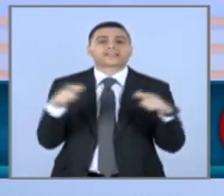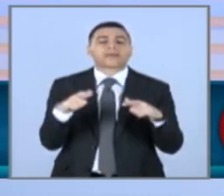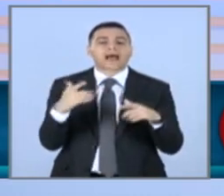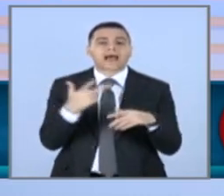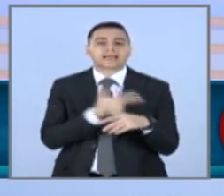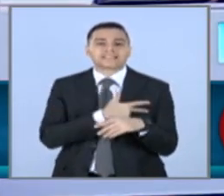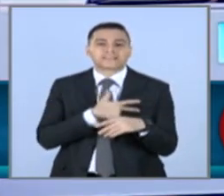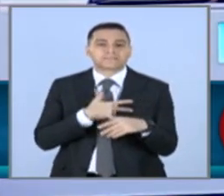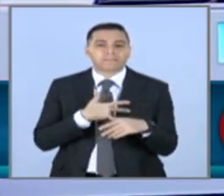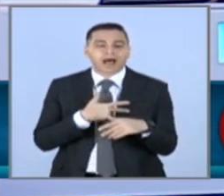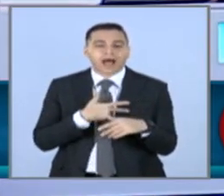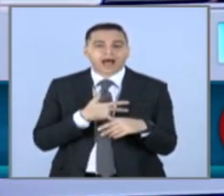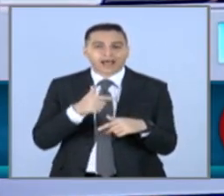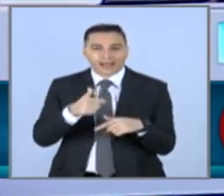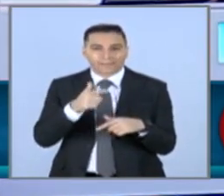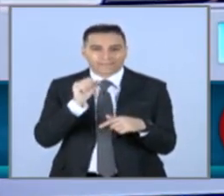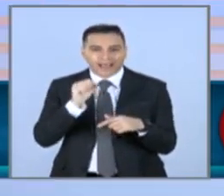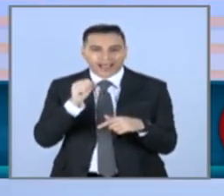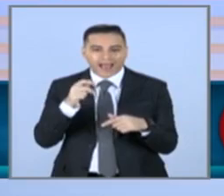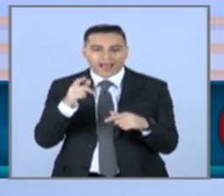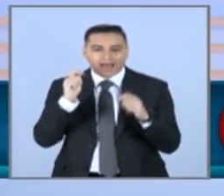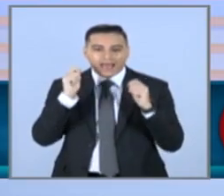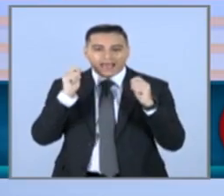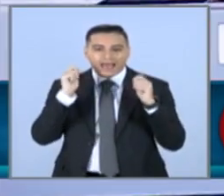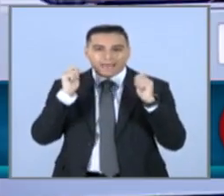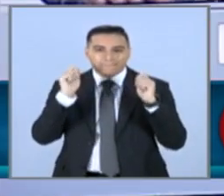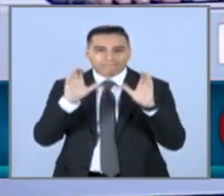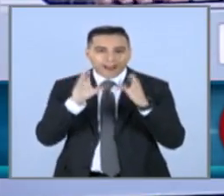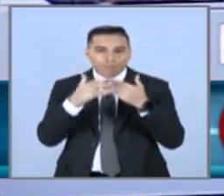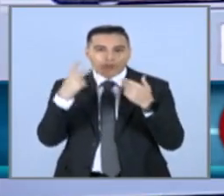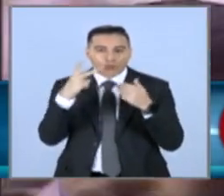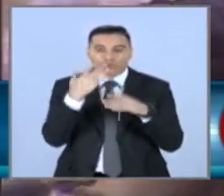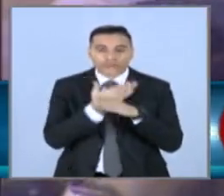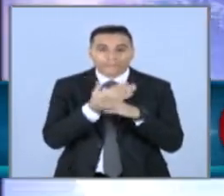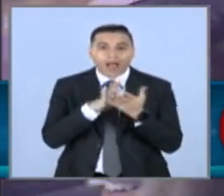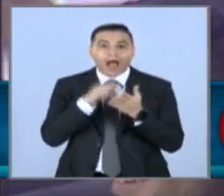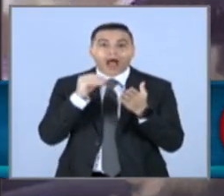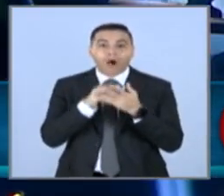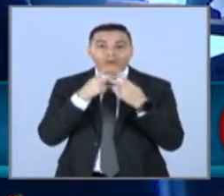22 مناضل. جزائر. إجابة صحيحة.